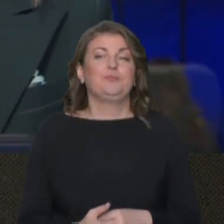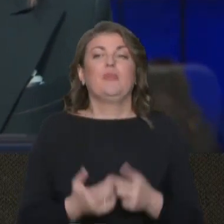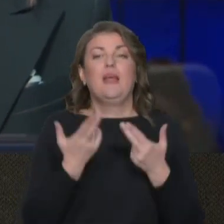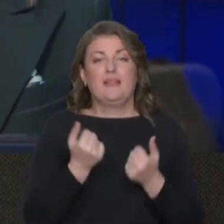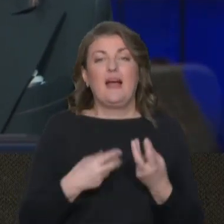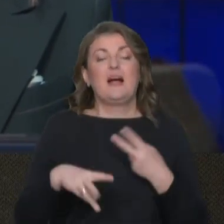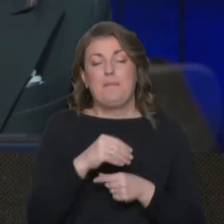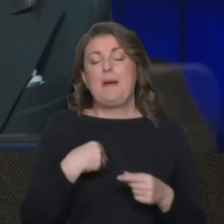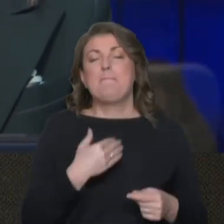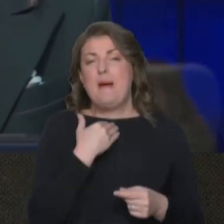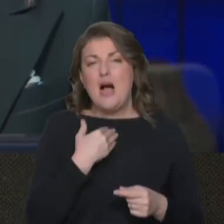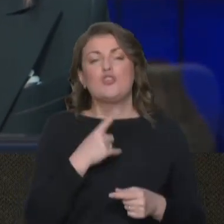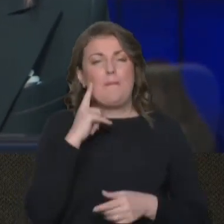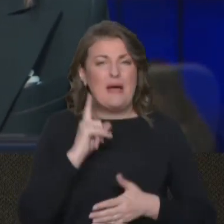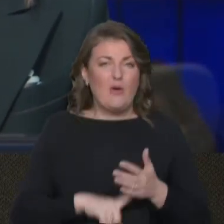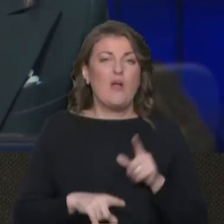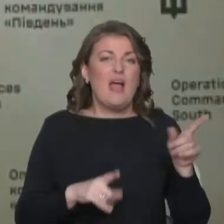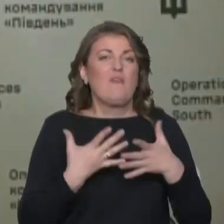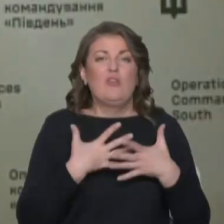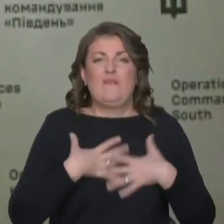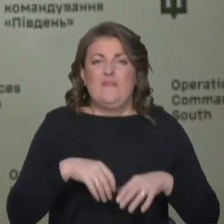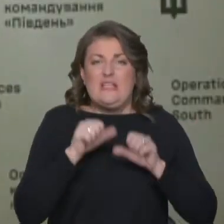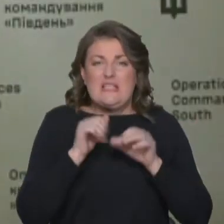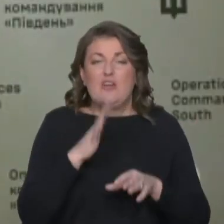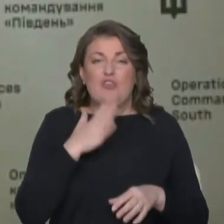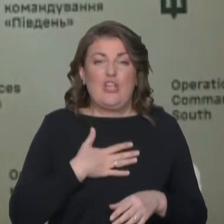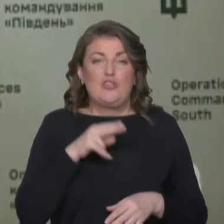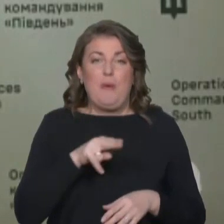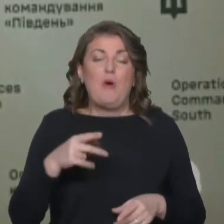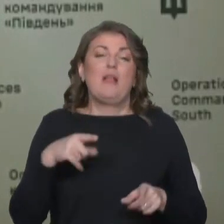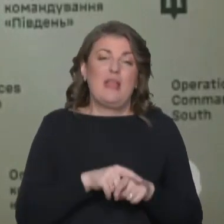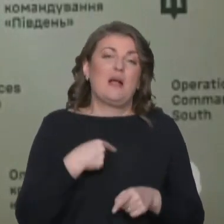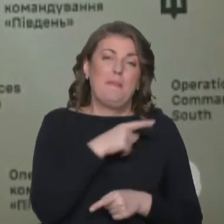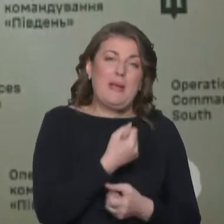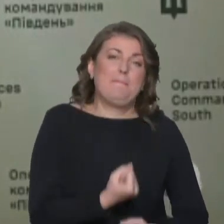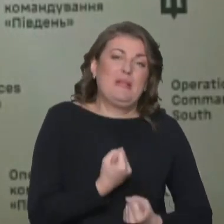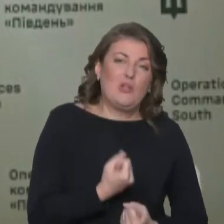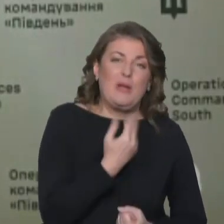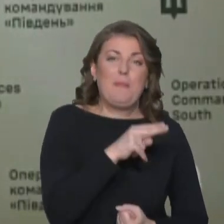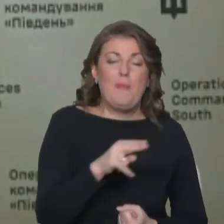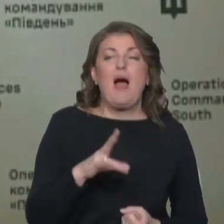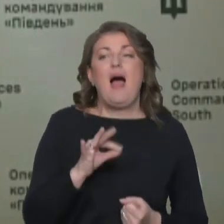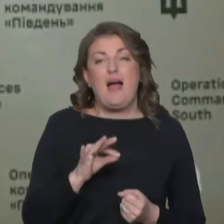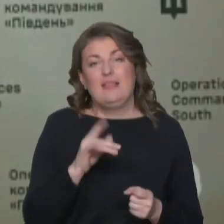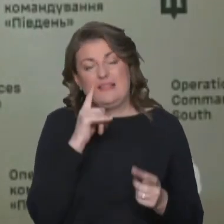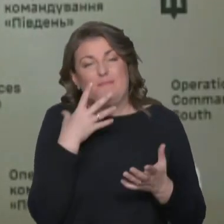Так, ми майже переконані, так як вони виснажують наше ППО, так ми підтримуємо їхнє ППО, але